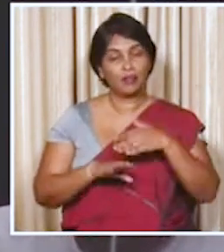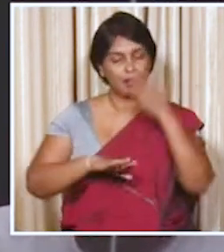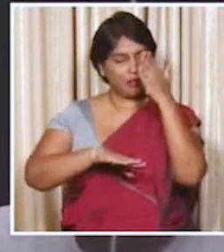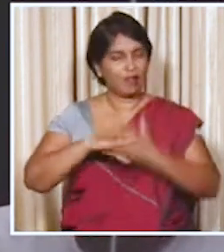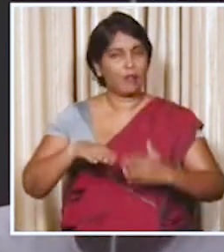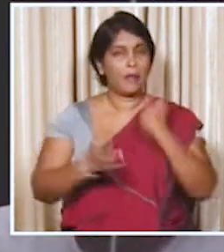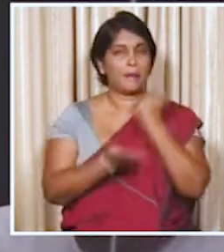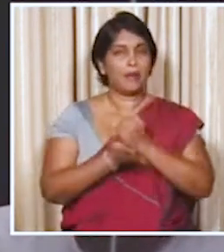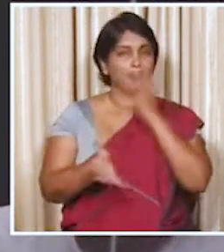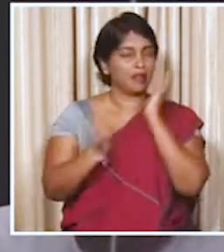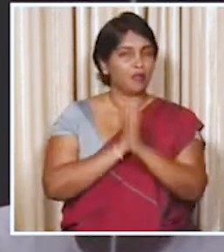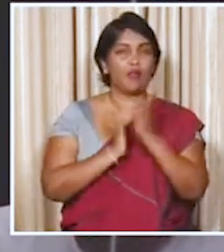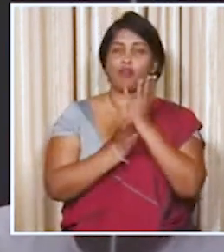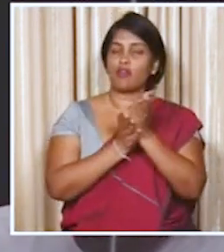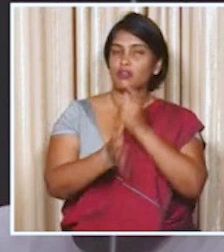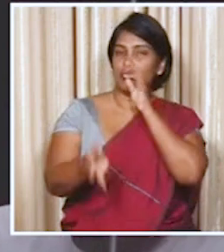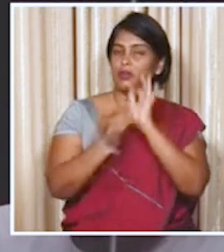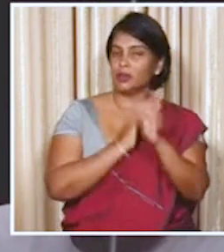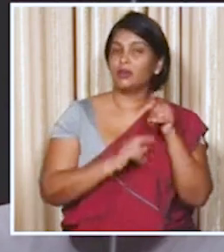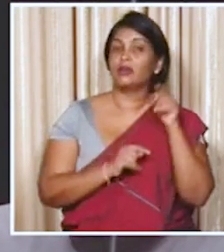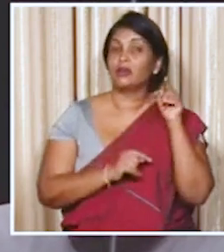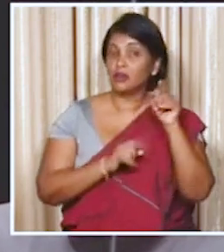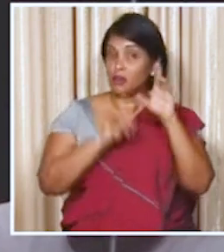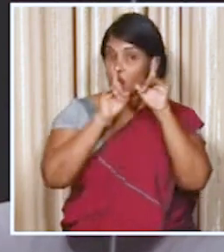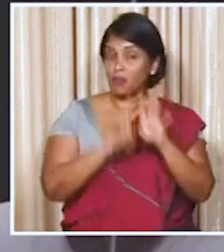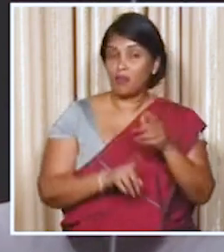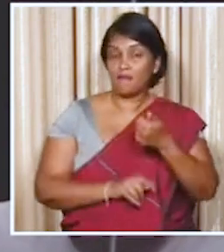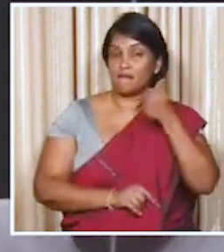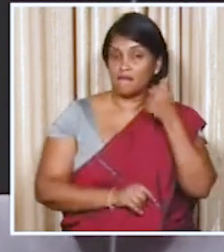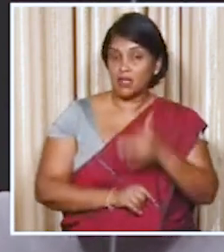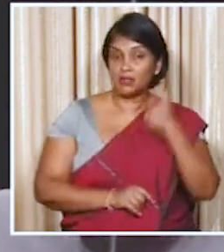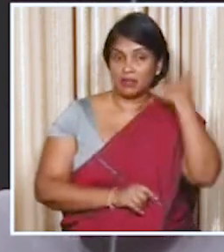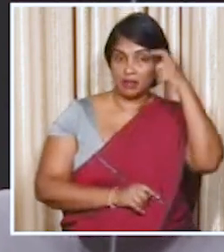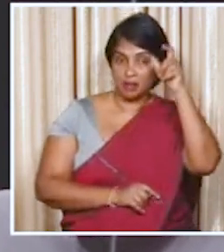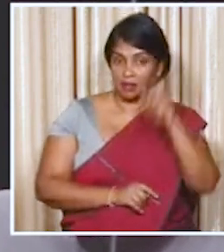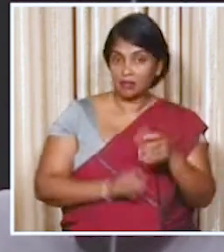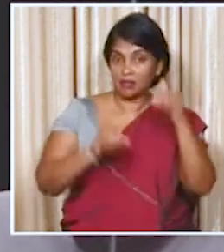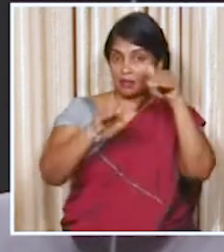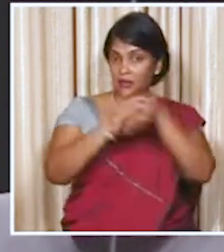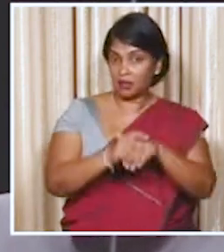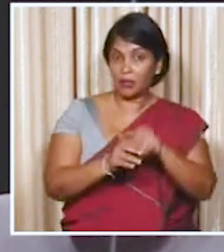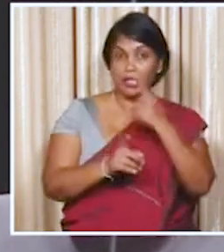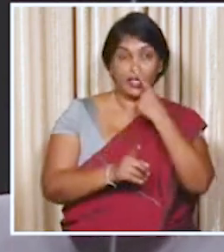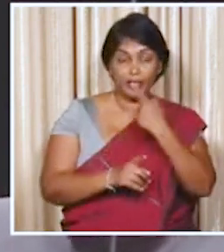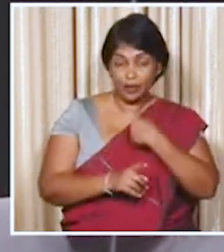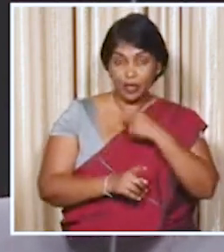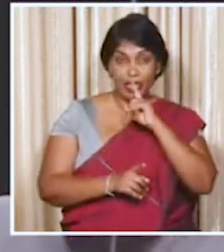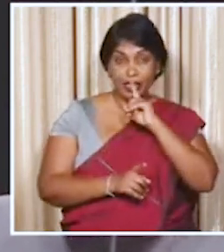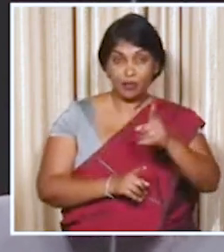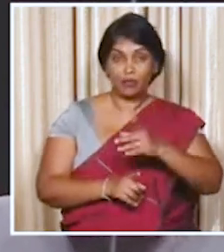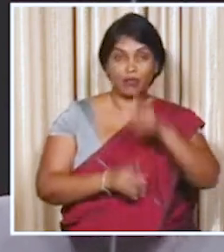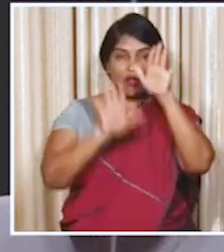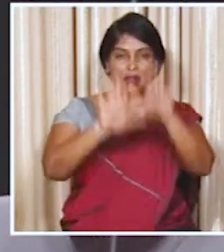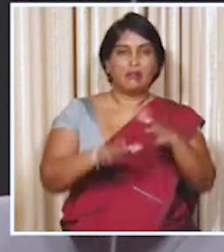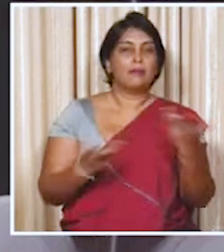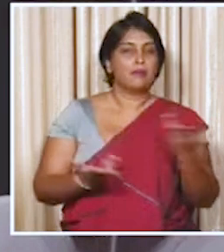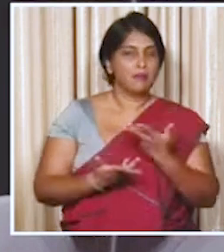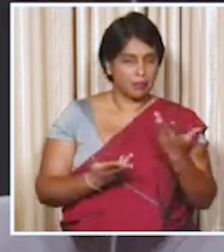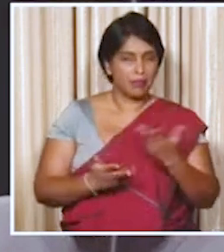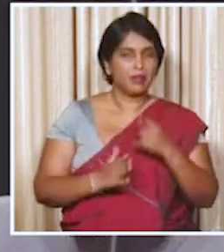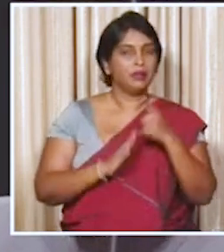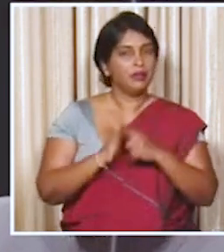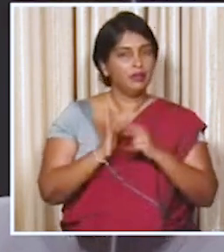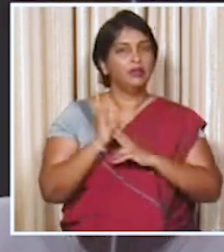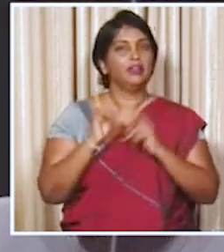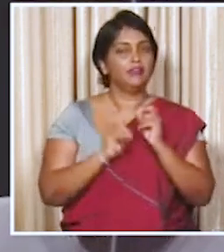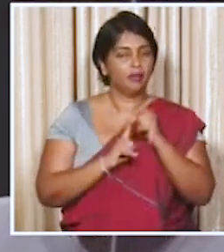බැංකු කැඩුවා, කෝච්චි ගිනි තිබ්බා. ඔබතුමිය වගේ වැදගත් මහත්මියක් ඒ පක්ෂයේ ඉඳගෙන අපි එහෙම කෝත් ඒක ඔබතුමියට ඉන්න බැරි වෙයි මේ පාර්ලිමේන්තුවේ. ජනතා